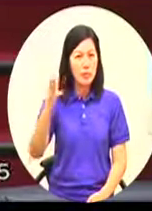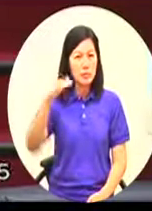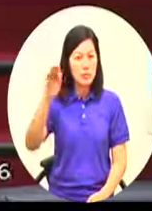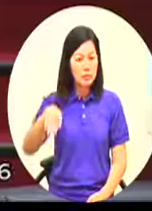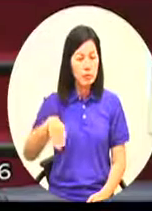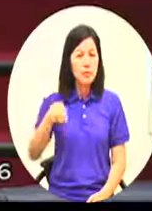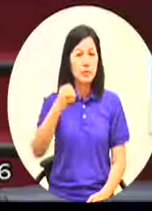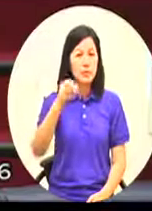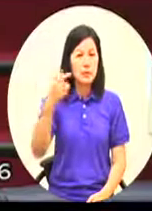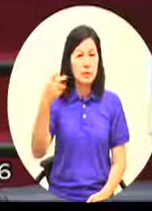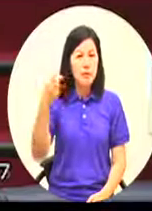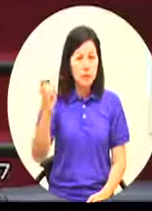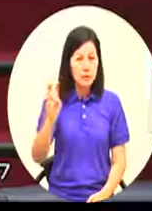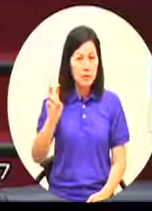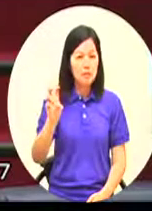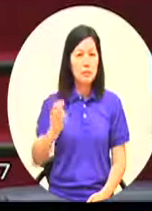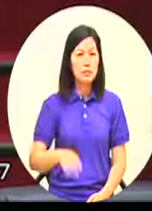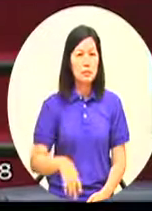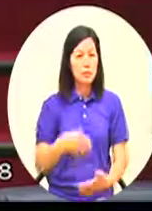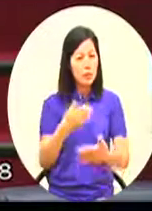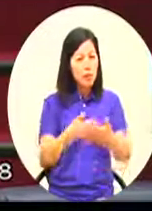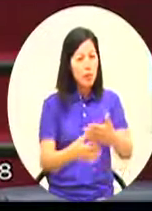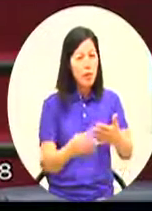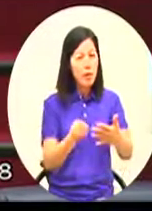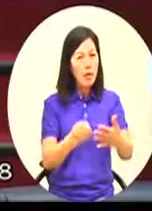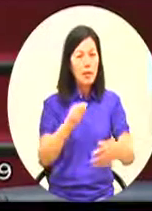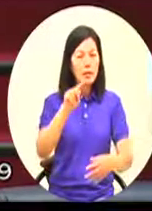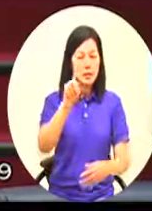4896万9020元，啊，它的余额呢还有